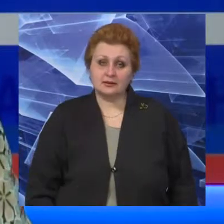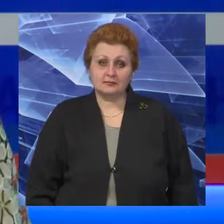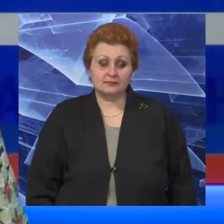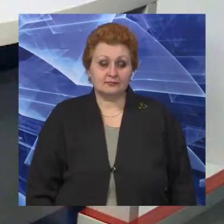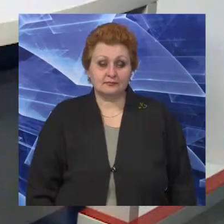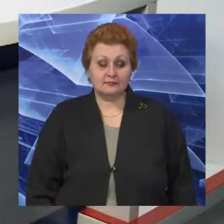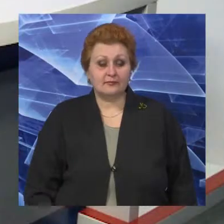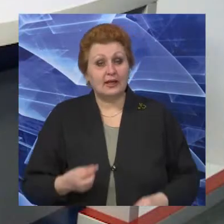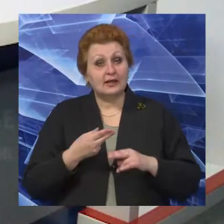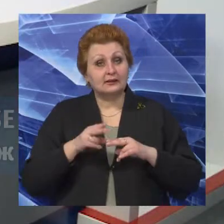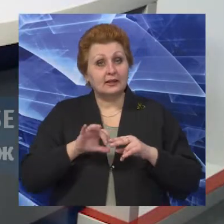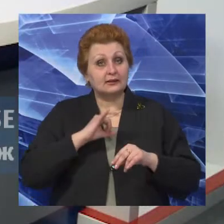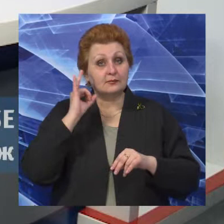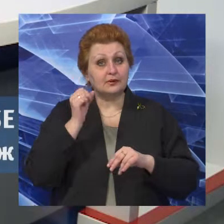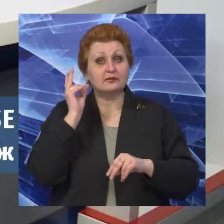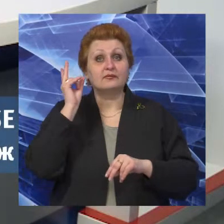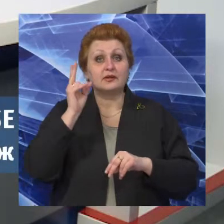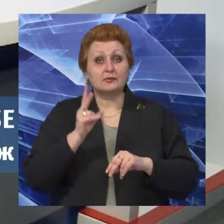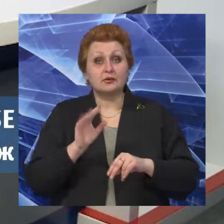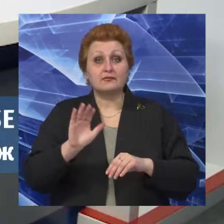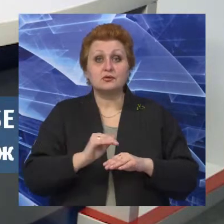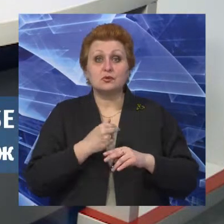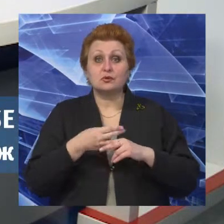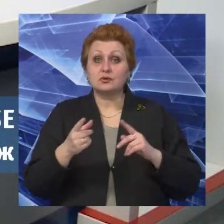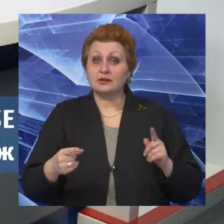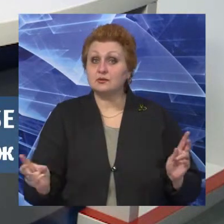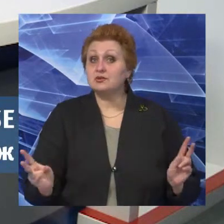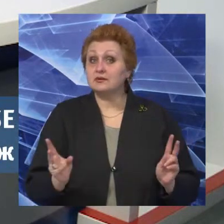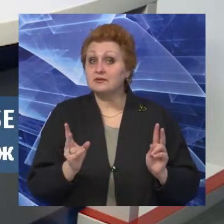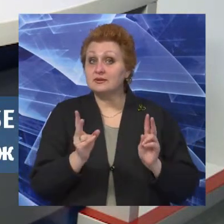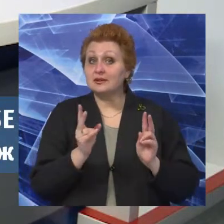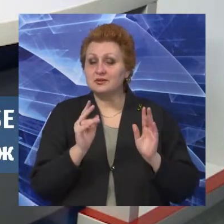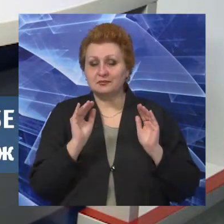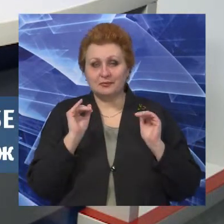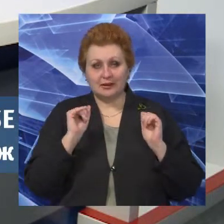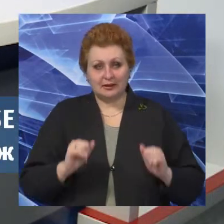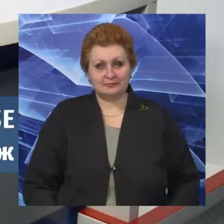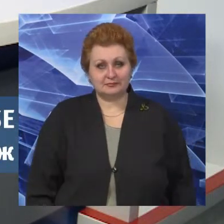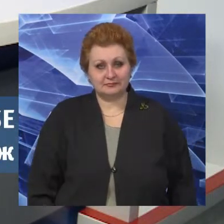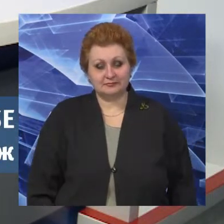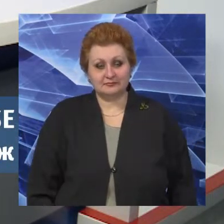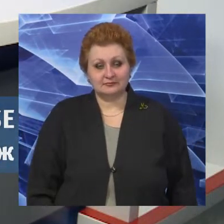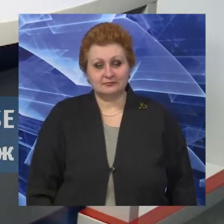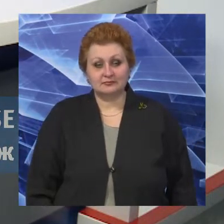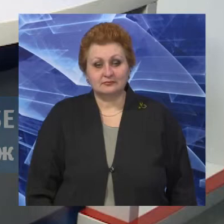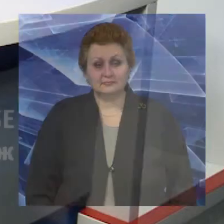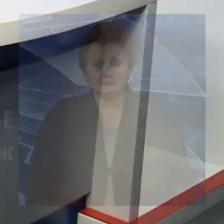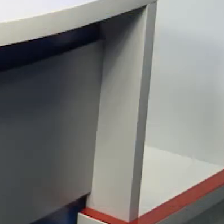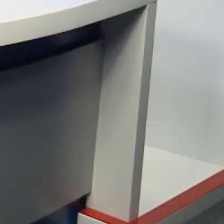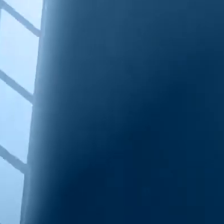осторожны. На этом наш выпуск завершен. Всего доброго, хороших вам новостей и хороших выходных.